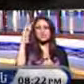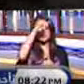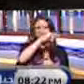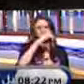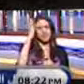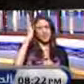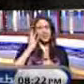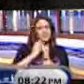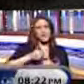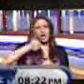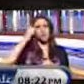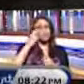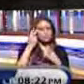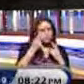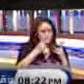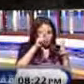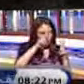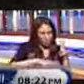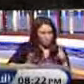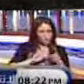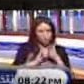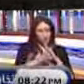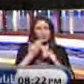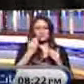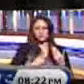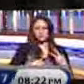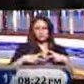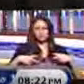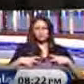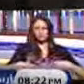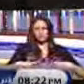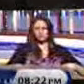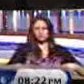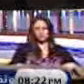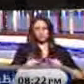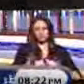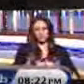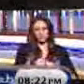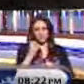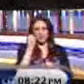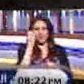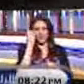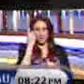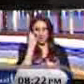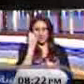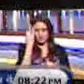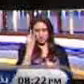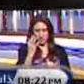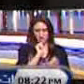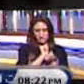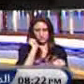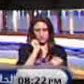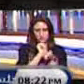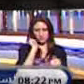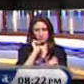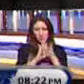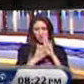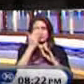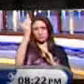انتظار تقرير الطب الشرعي النهائي. طيب حضرتك قلت لي ان في 35 عادوا، في 20 اظن لسه ما رجعوش،